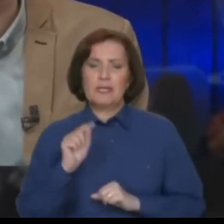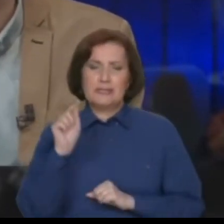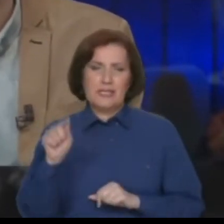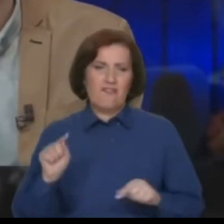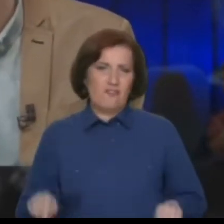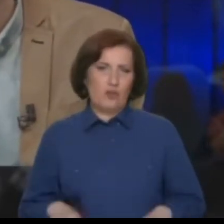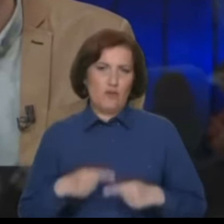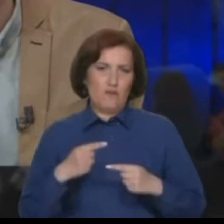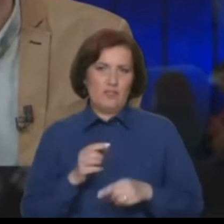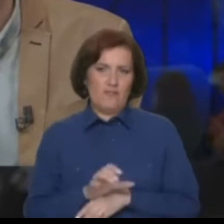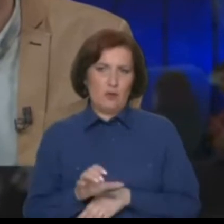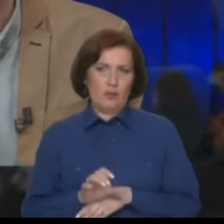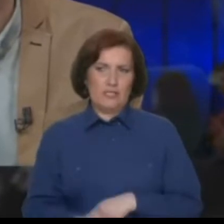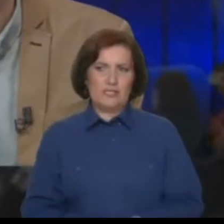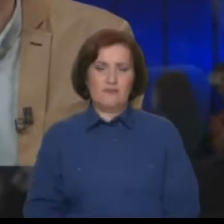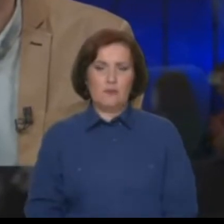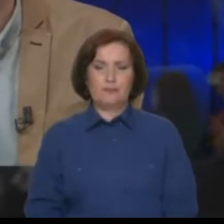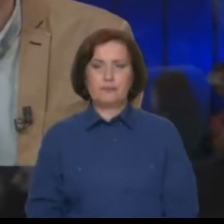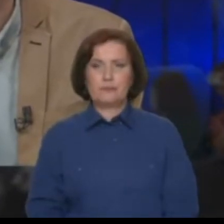вже відновити виробництво?